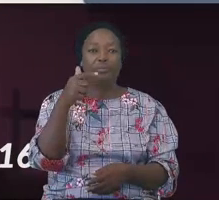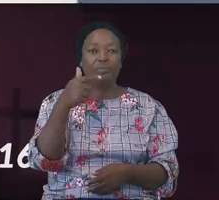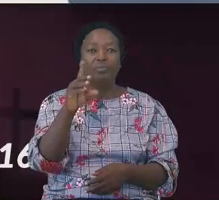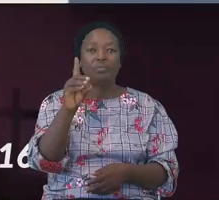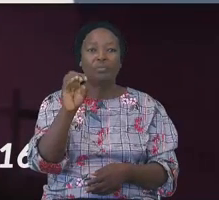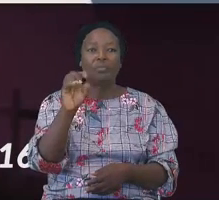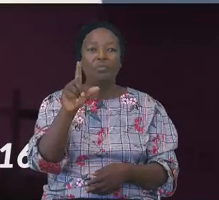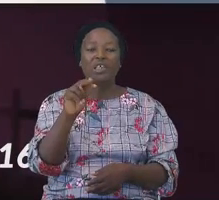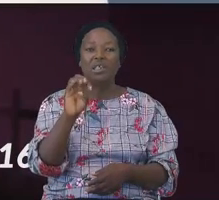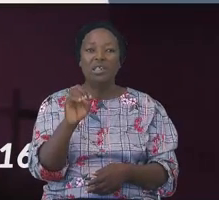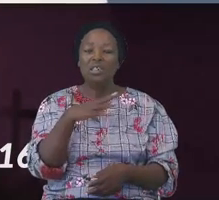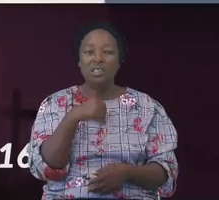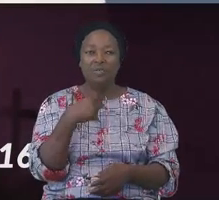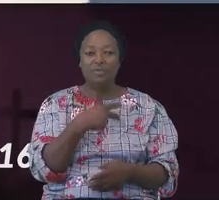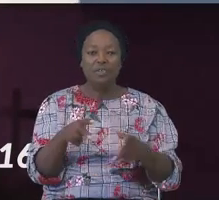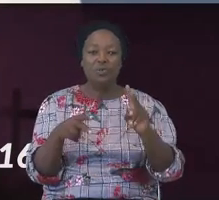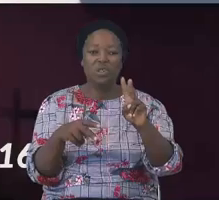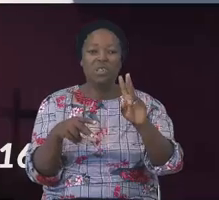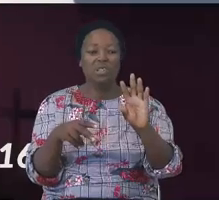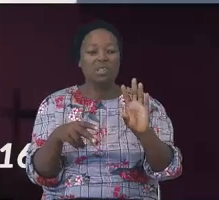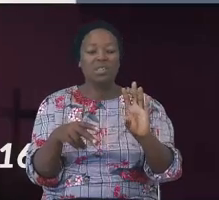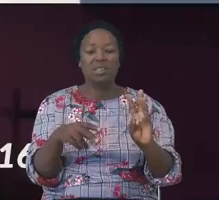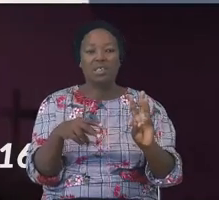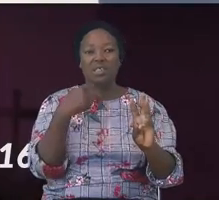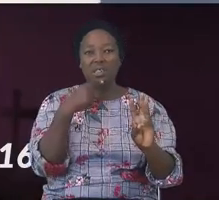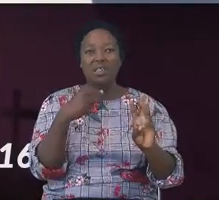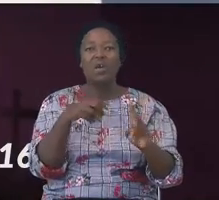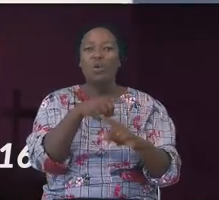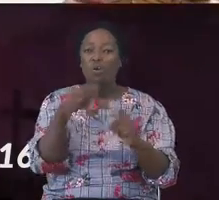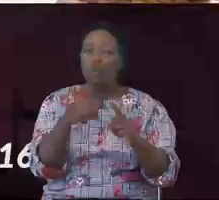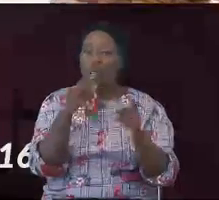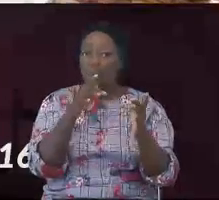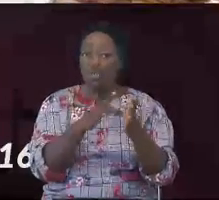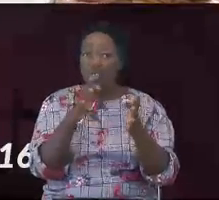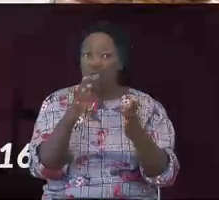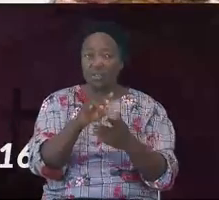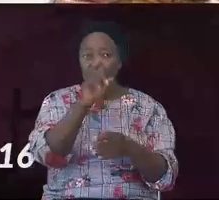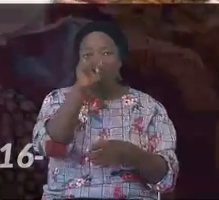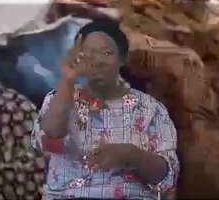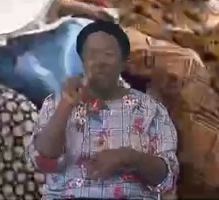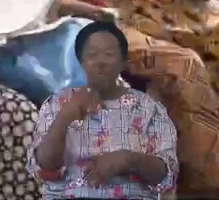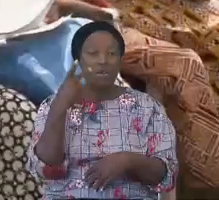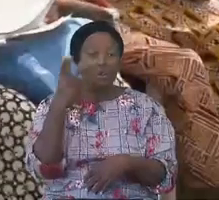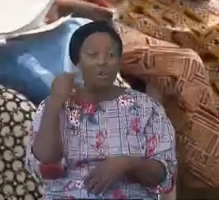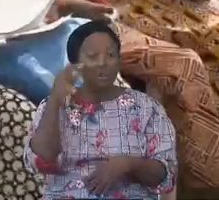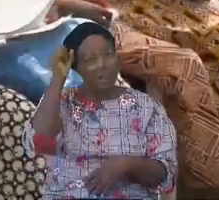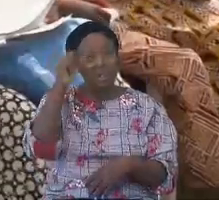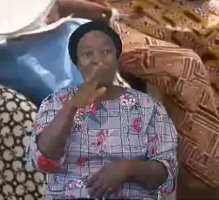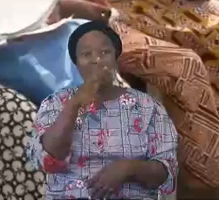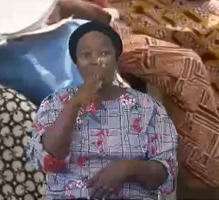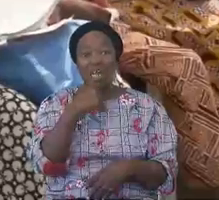Près de la croix de Jésus se tenaient sa mère et la sœur de sa mère Marie, femme de Clopas et Marie de Magdala.